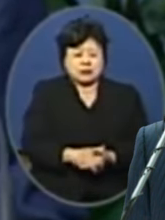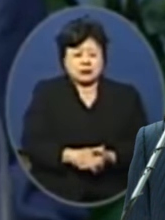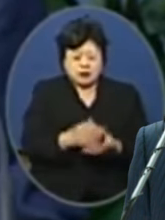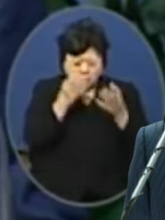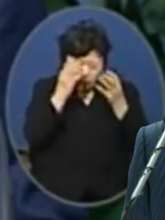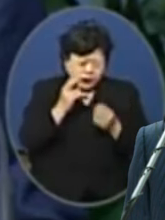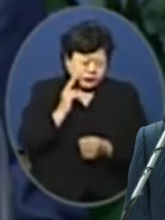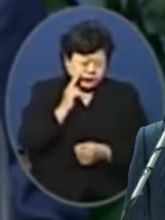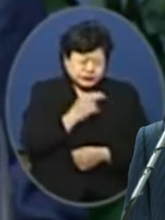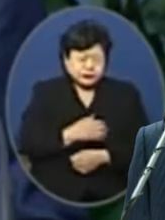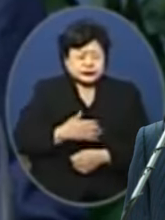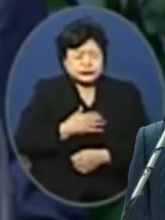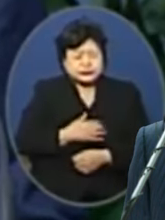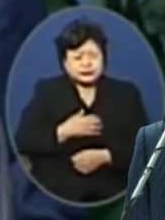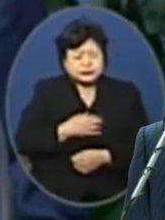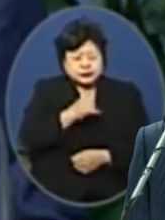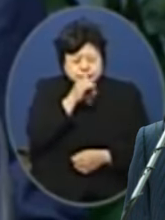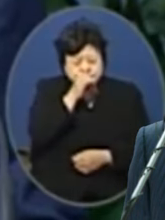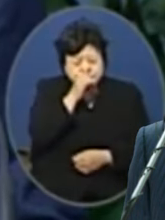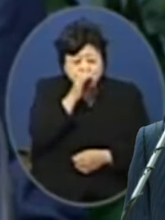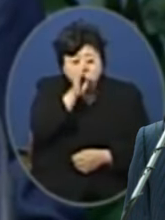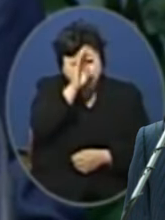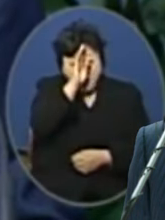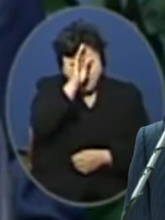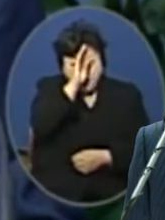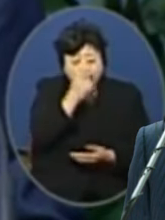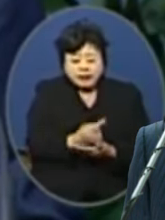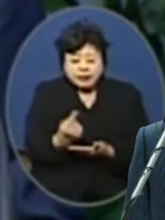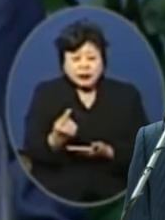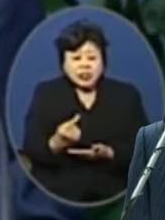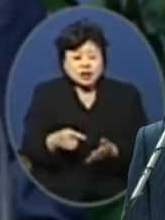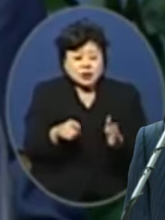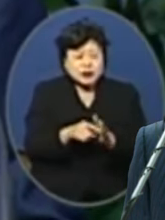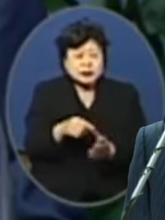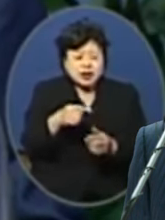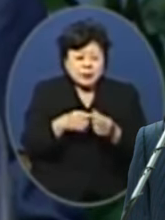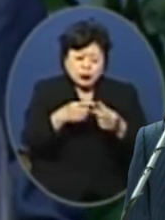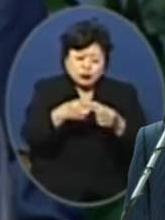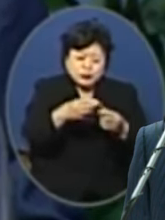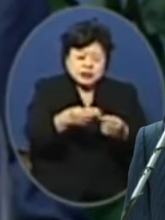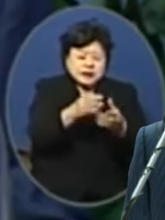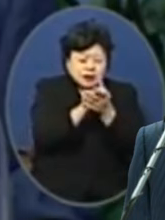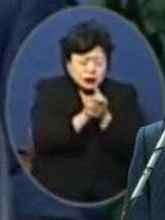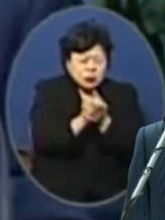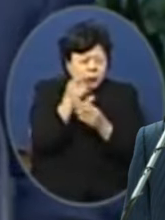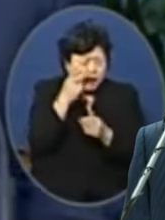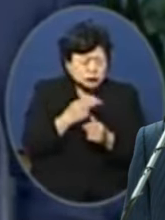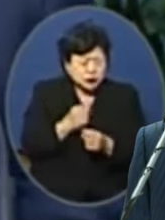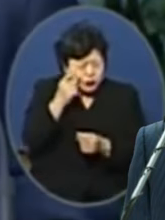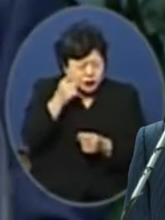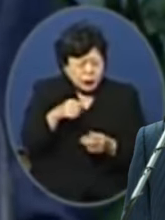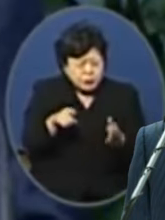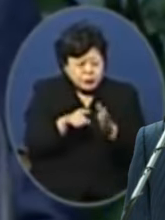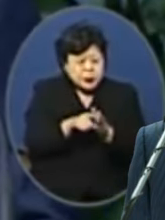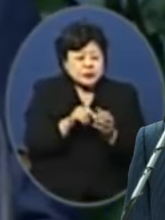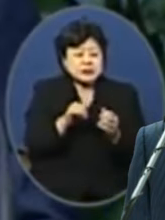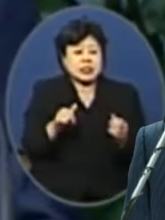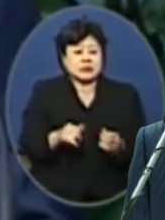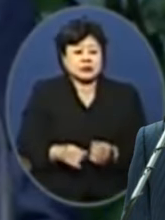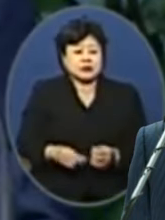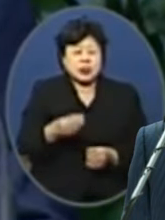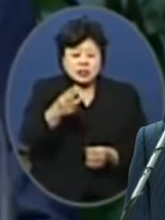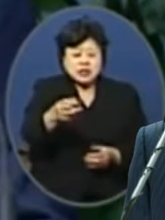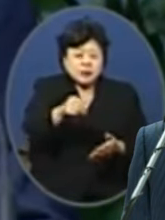고통스럽고 괴로웠습니다 그 병이 떠나기 위해서 세 번 기도했으니 바울 같은 위대한 신앙인이 세 번